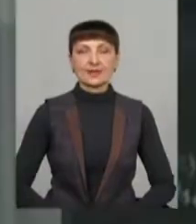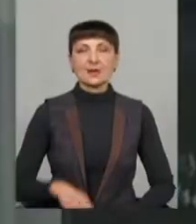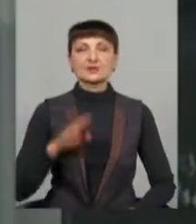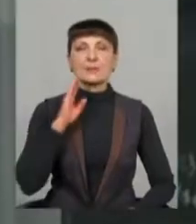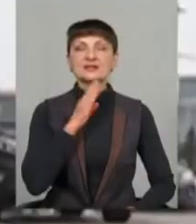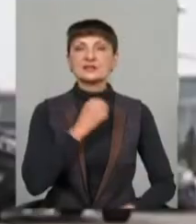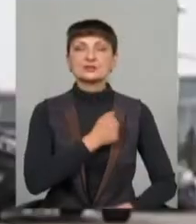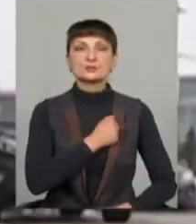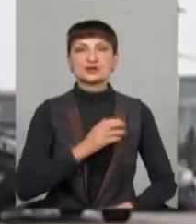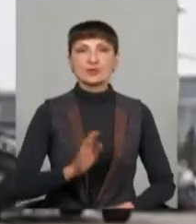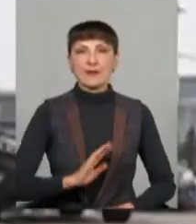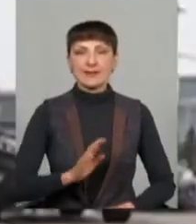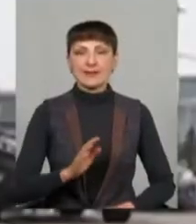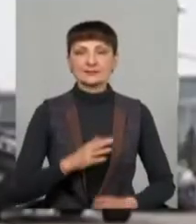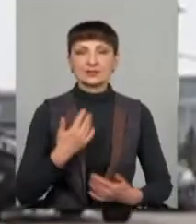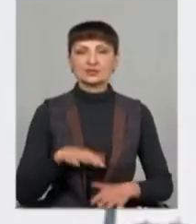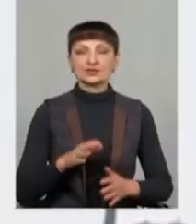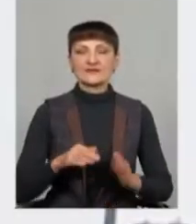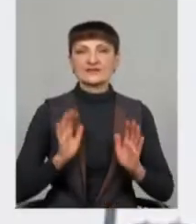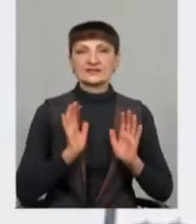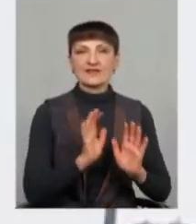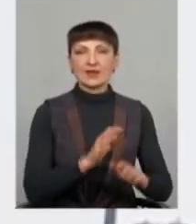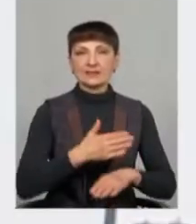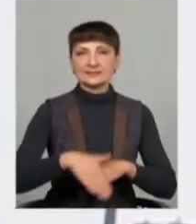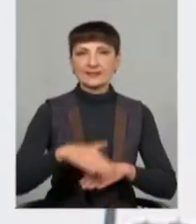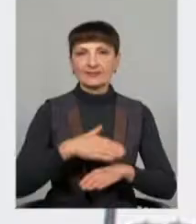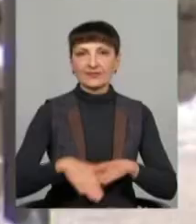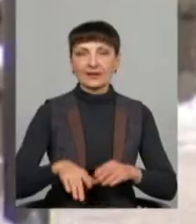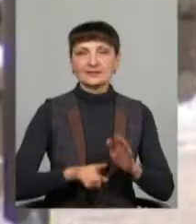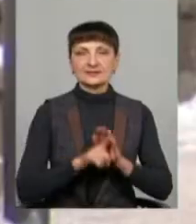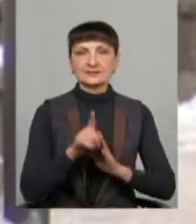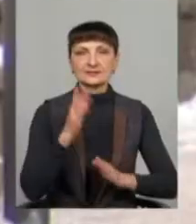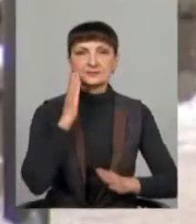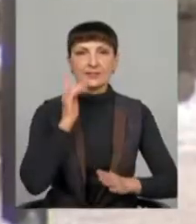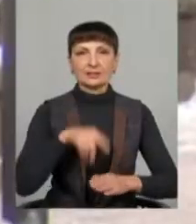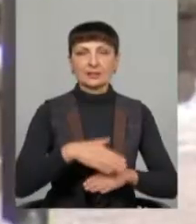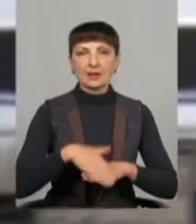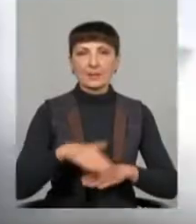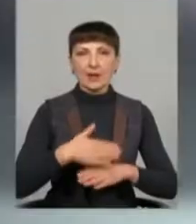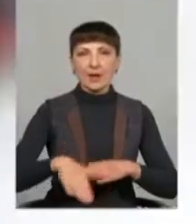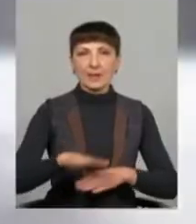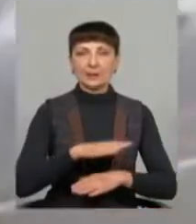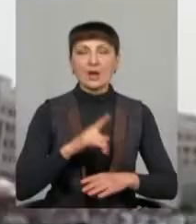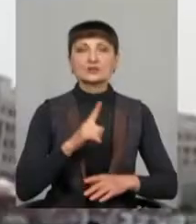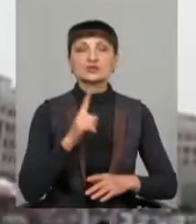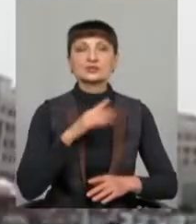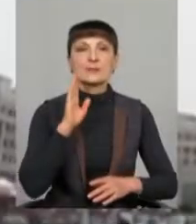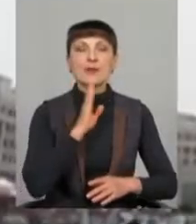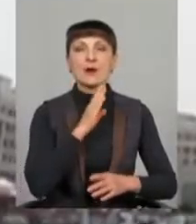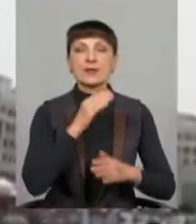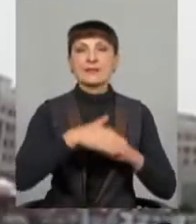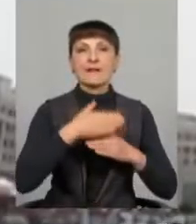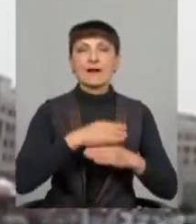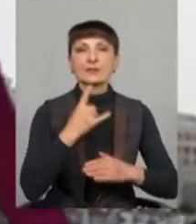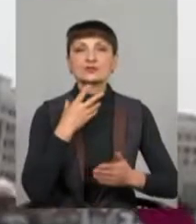Материнская безжалостность выставляла за дверь в мороз и заставляла спать на полу. За что столичная жительница наказывала своих